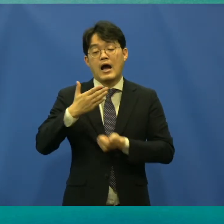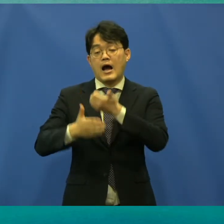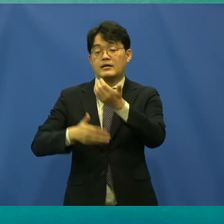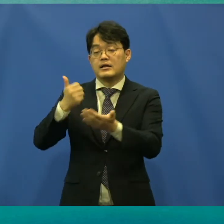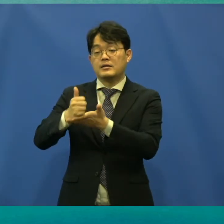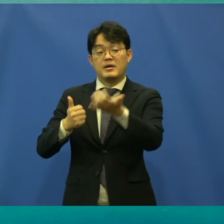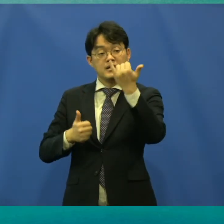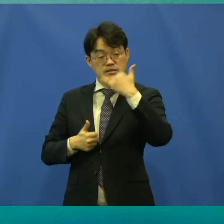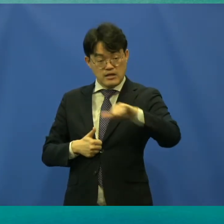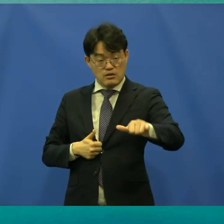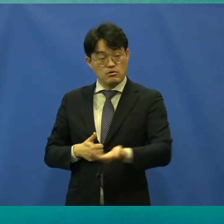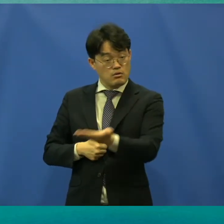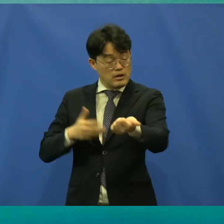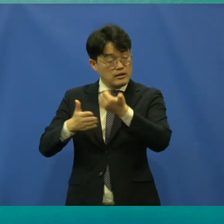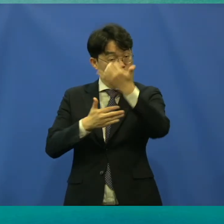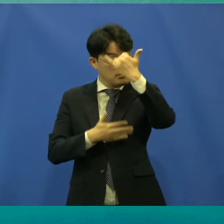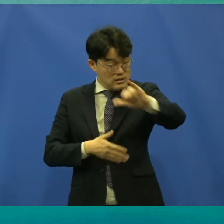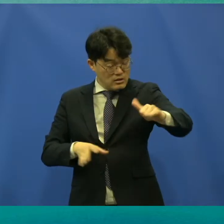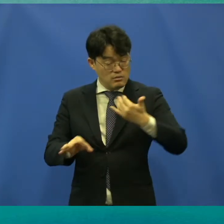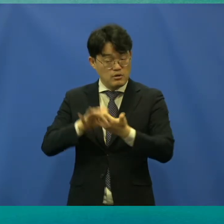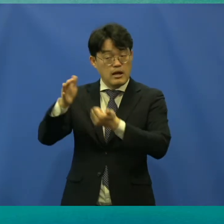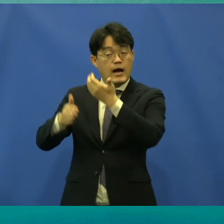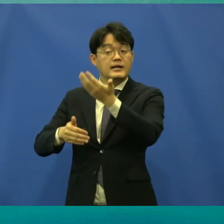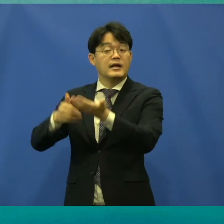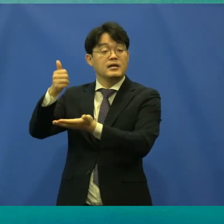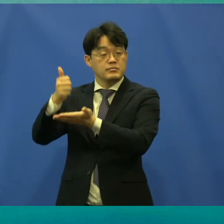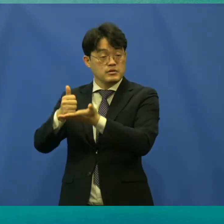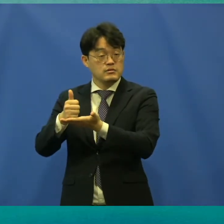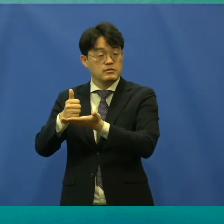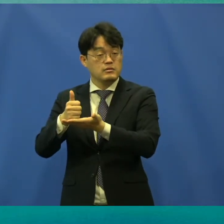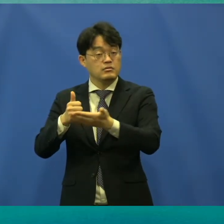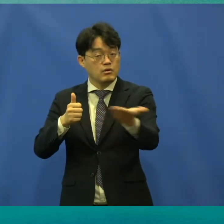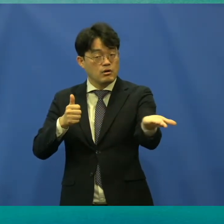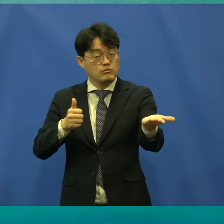포기하지 않습니다. 절대.